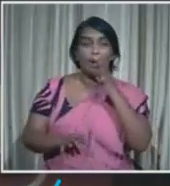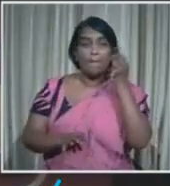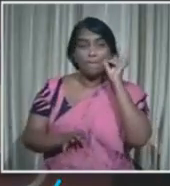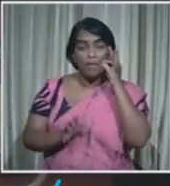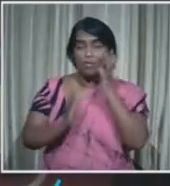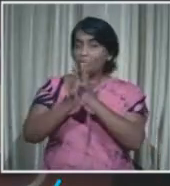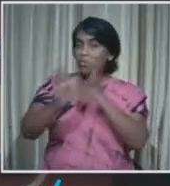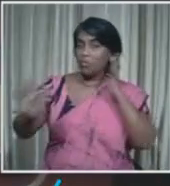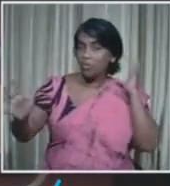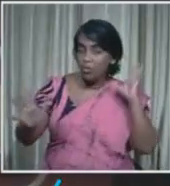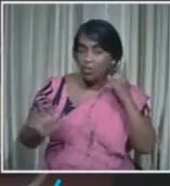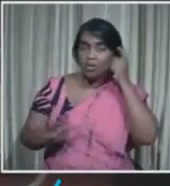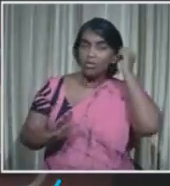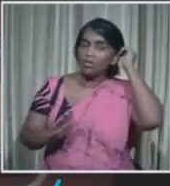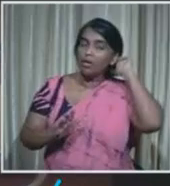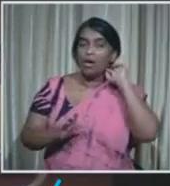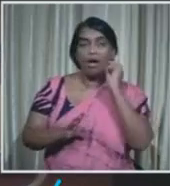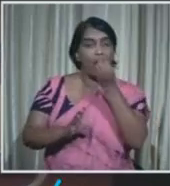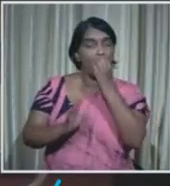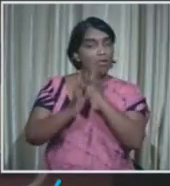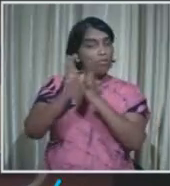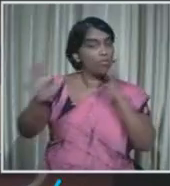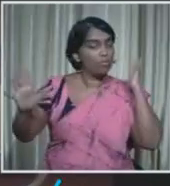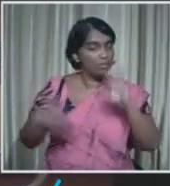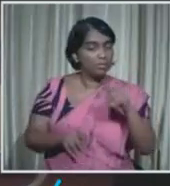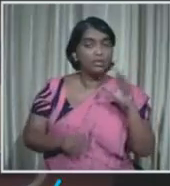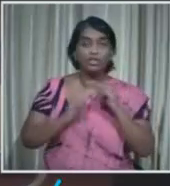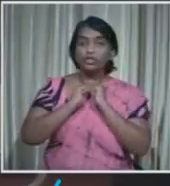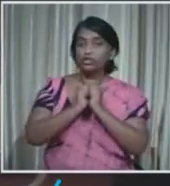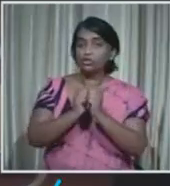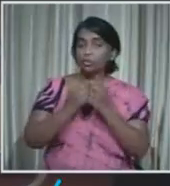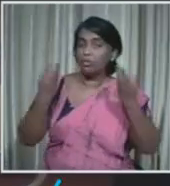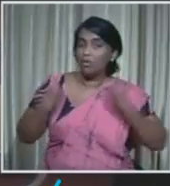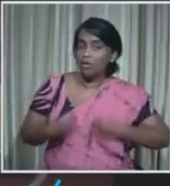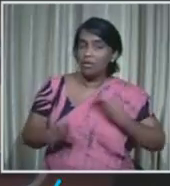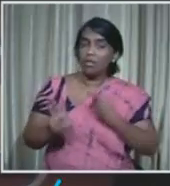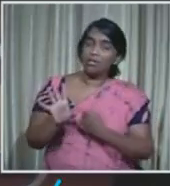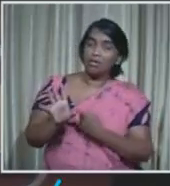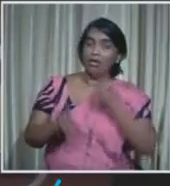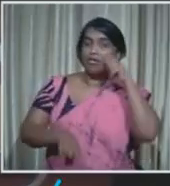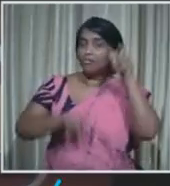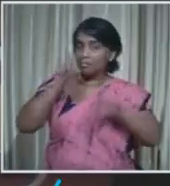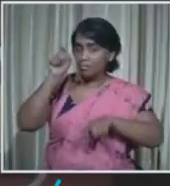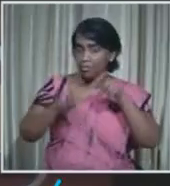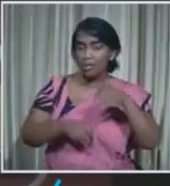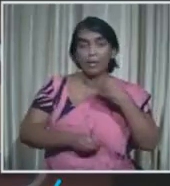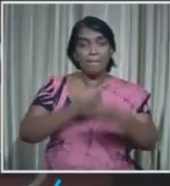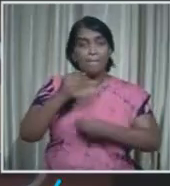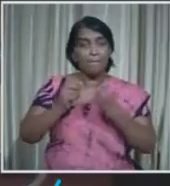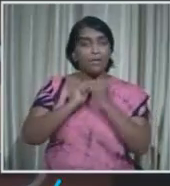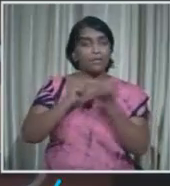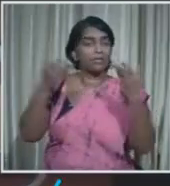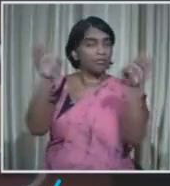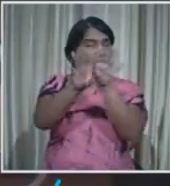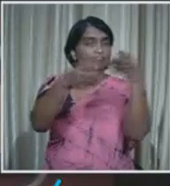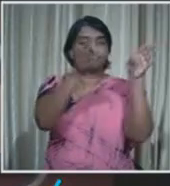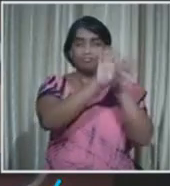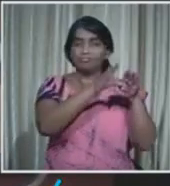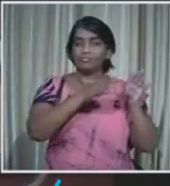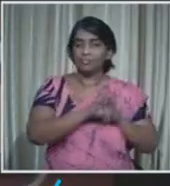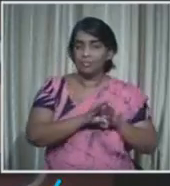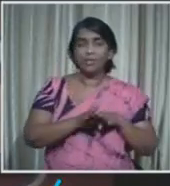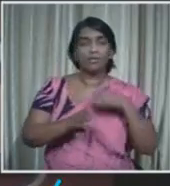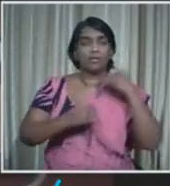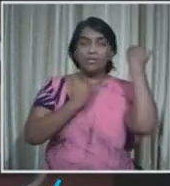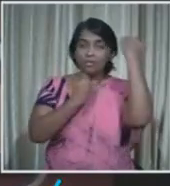පෝලිමේ ඉන්න හාල් පෝලිමේ ඉන්න රැකියා අහිමි වුණු තරුණ පරපුර කර්මාන්ත ශාලා වැසී යනවා